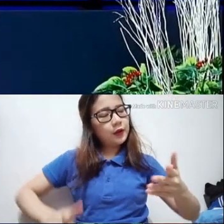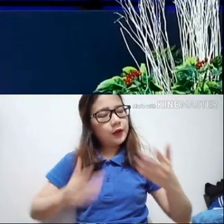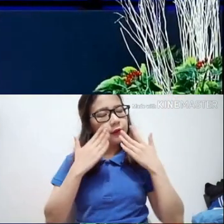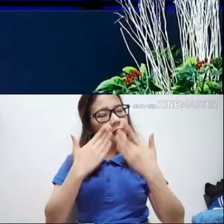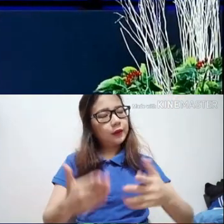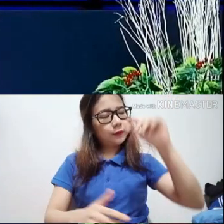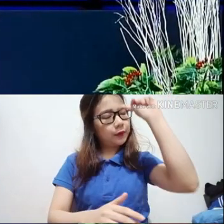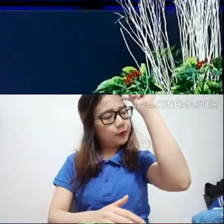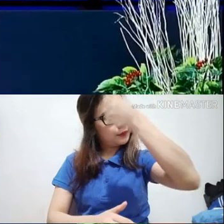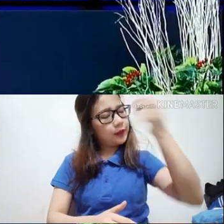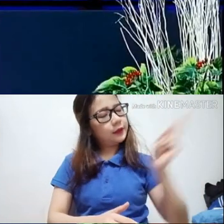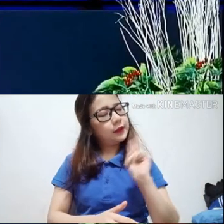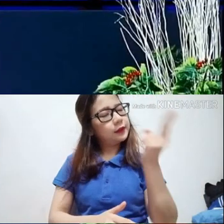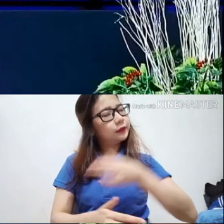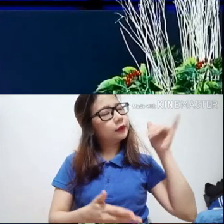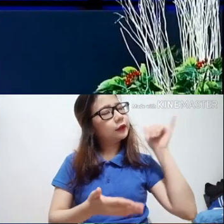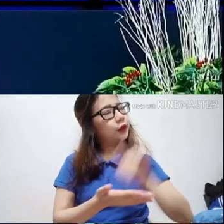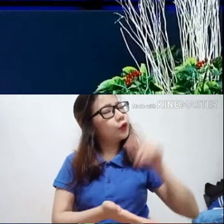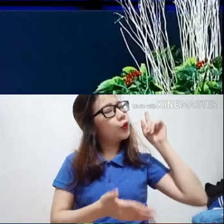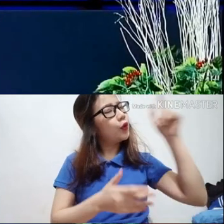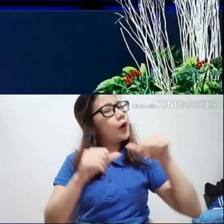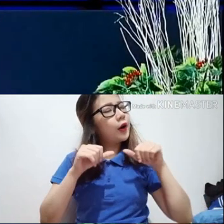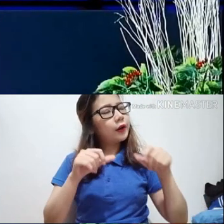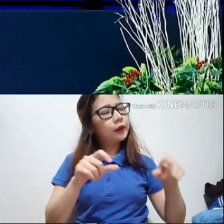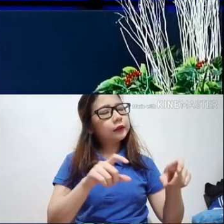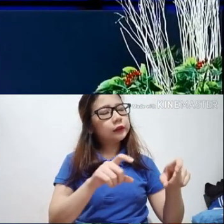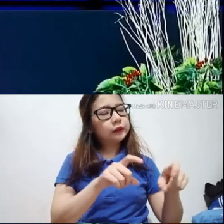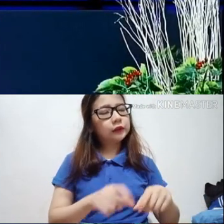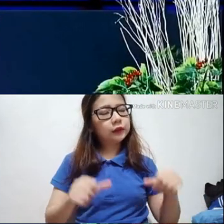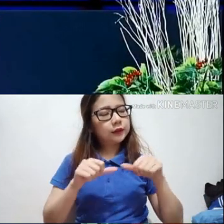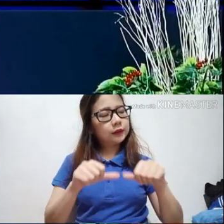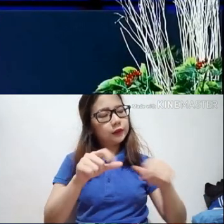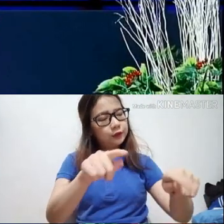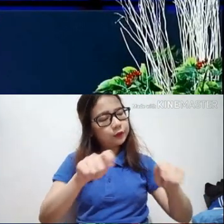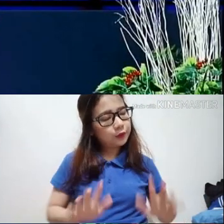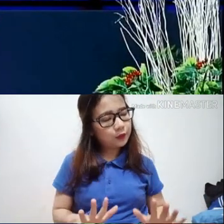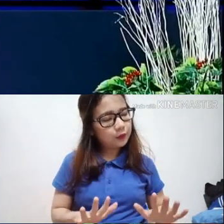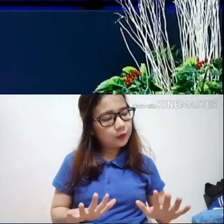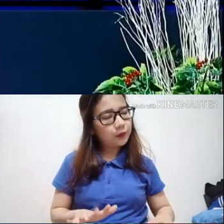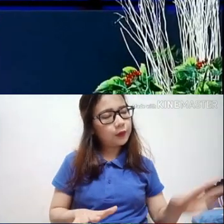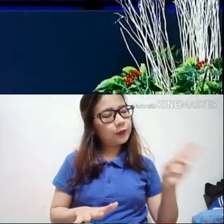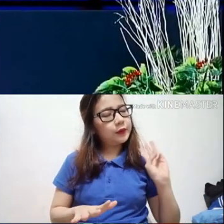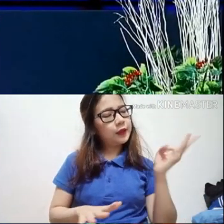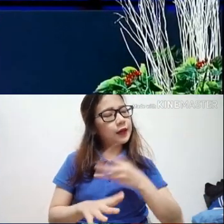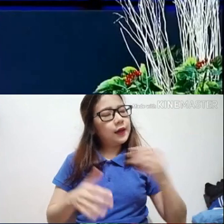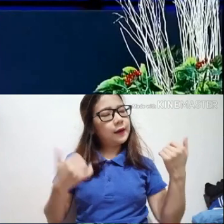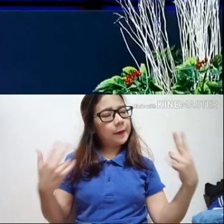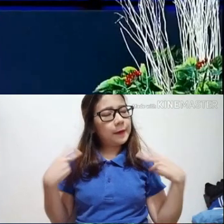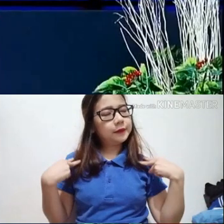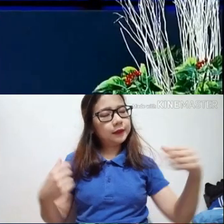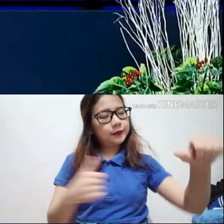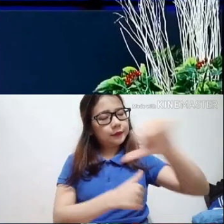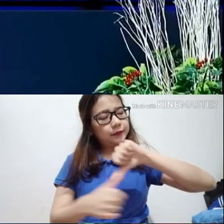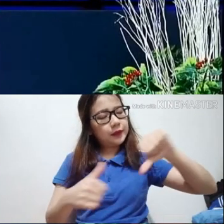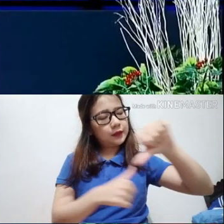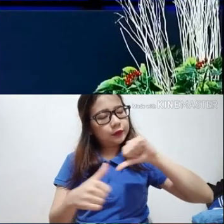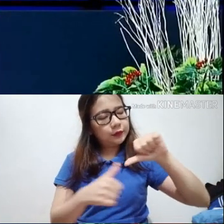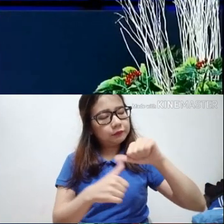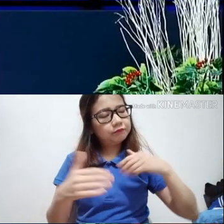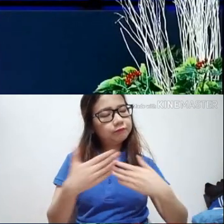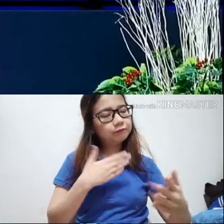have this time, O God, of fellowship, even beyond the screens, we know that you can reach us. Alam po namin, O Diyos, na kayo